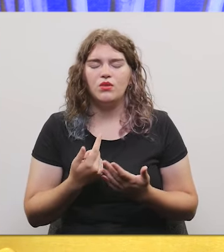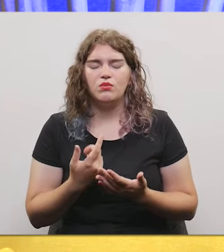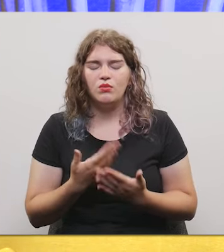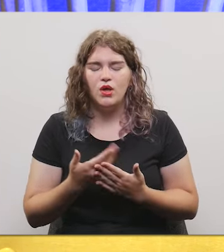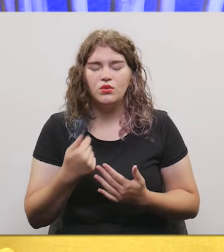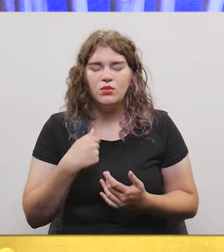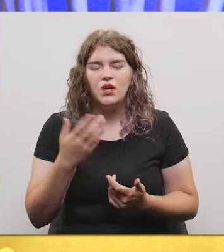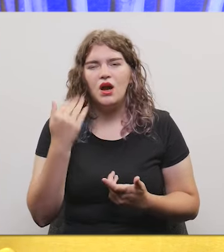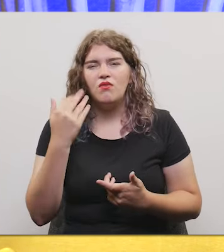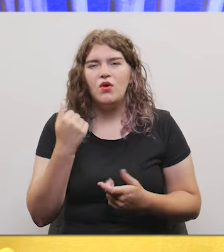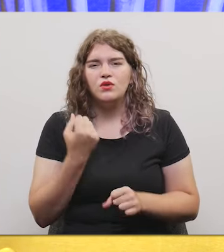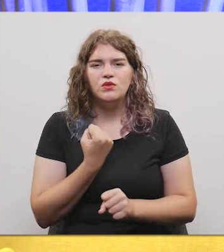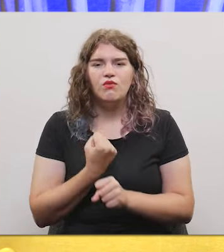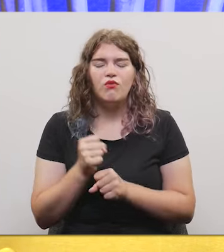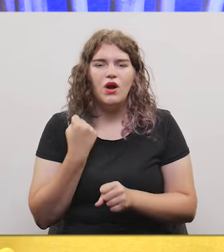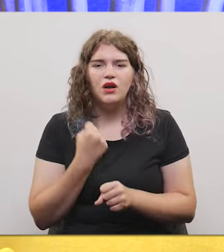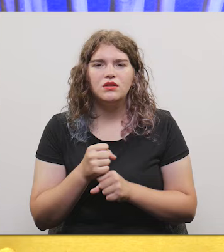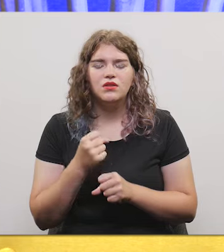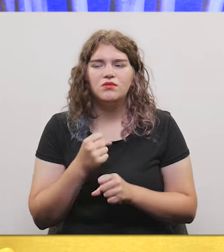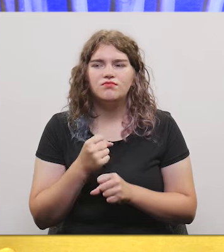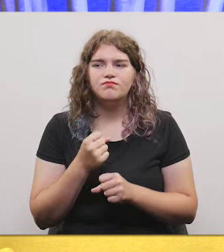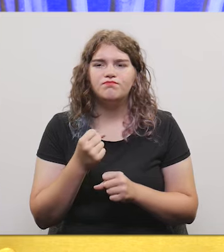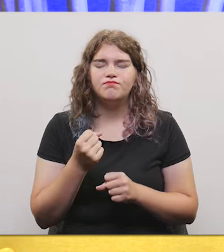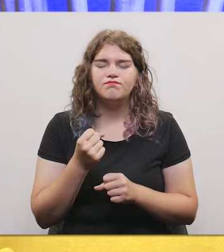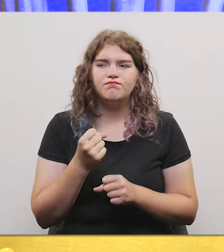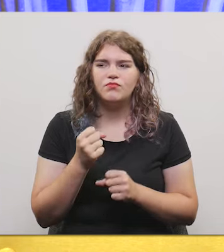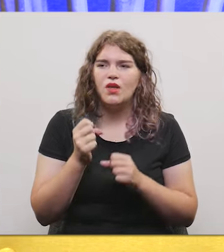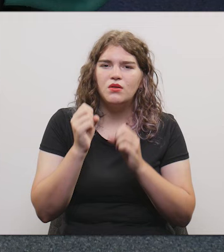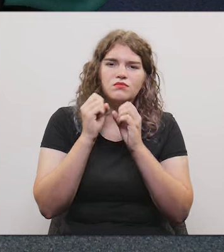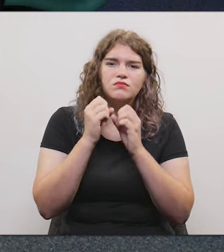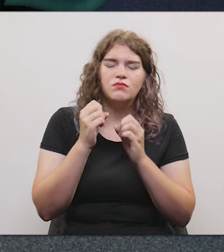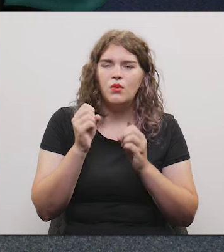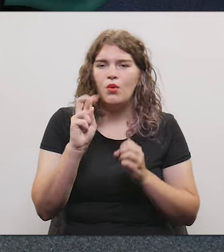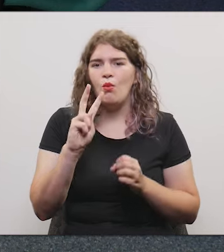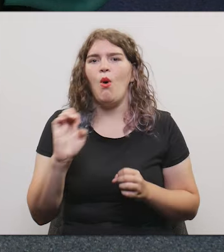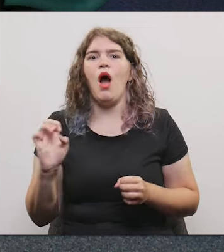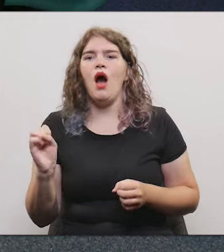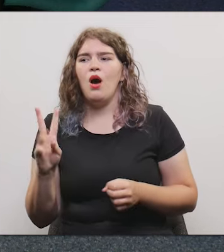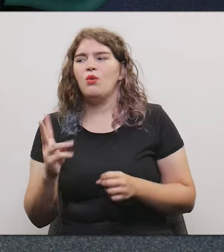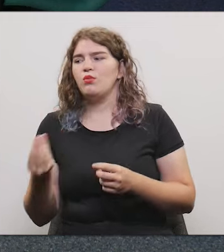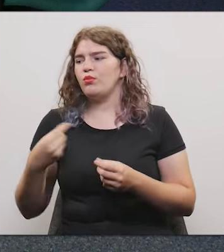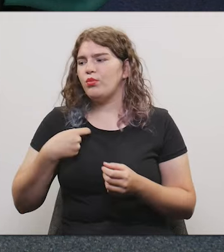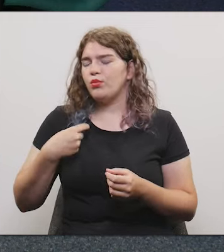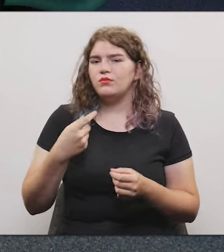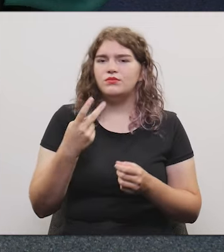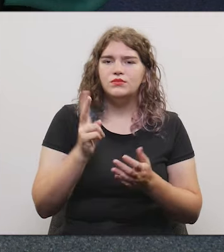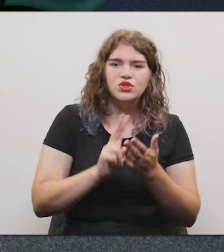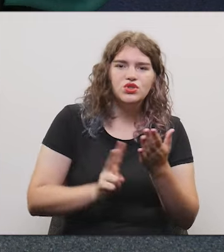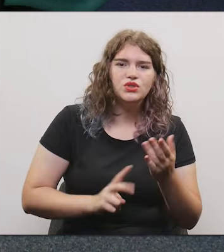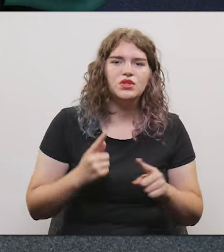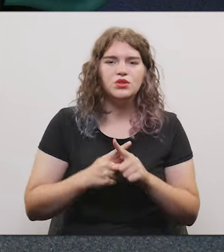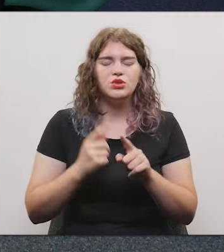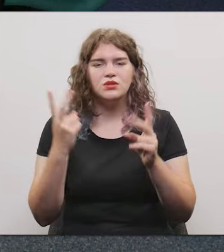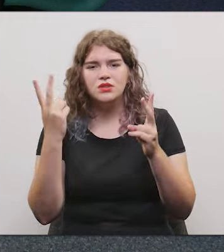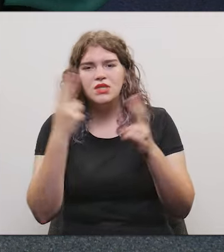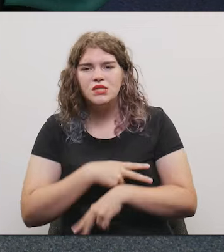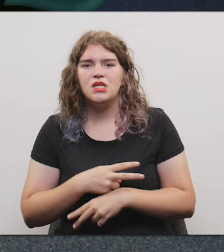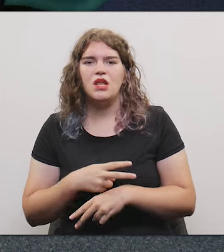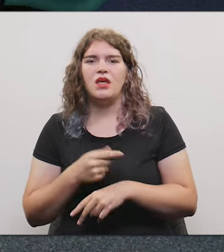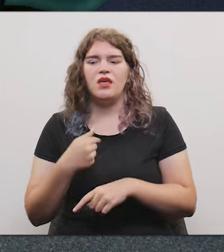Și pentru mine a fost o carte wow, pentru că puteam să citesc și să